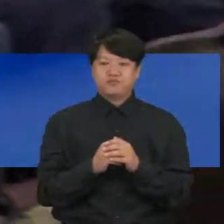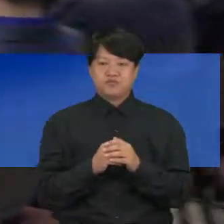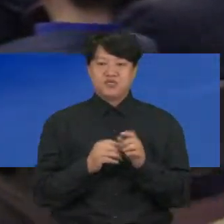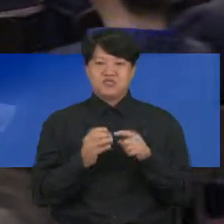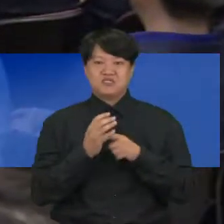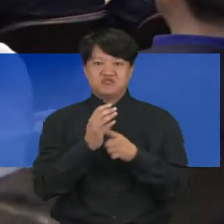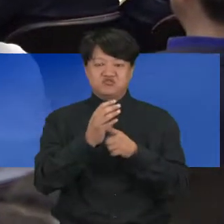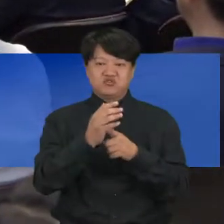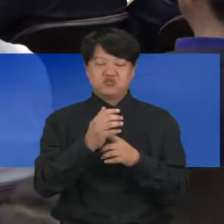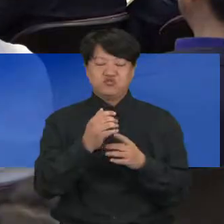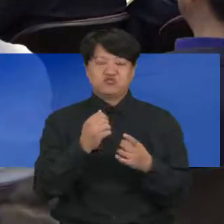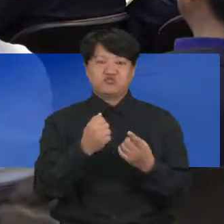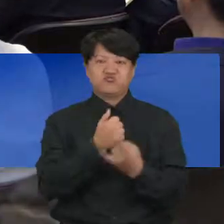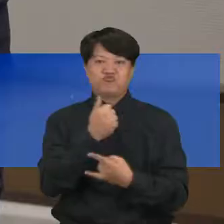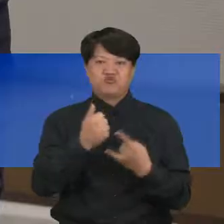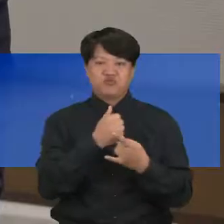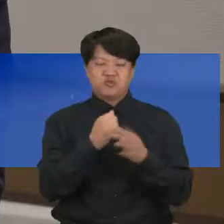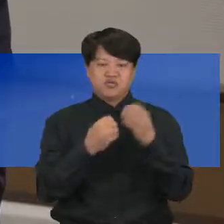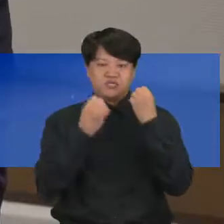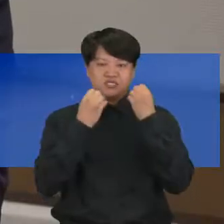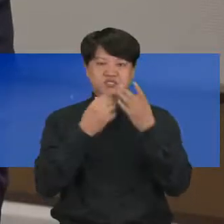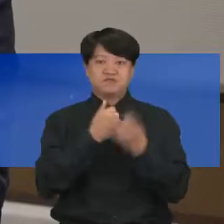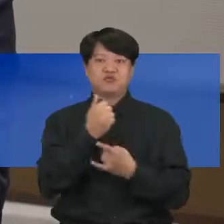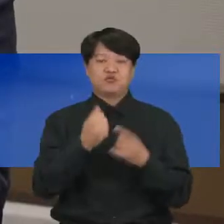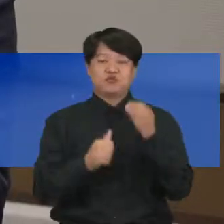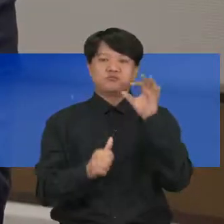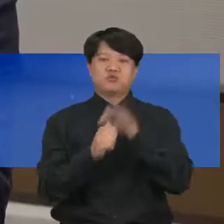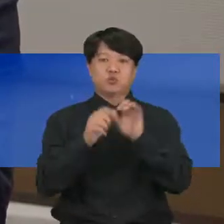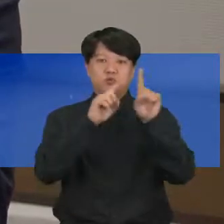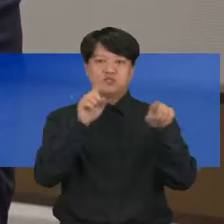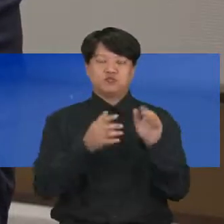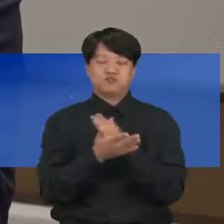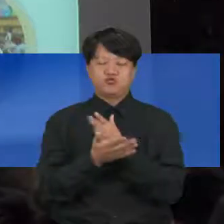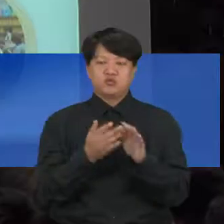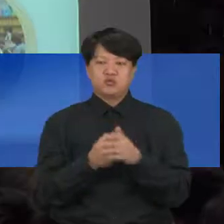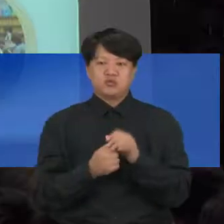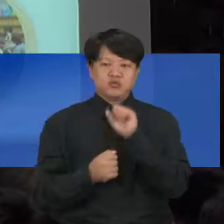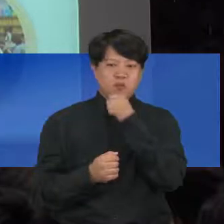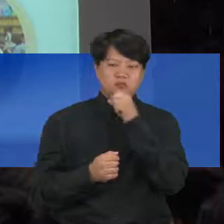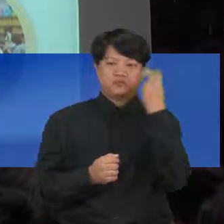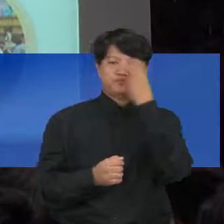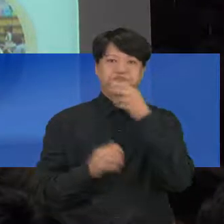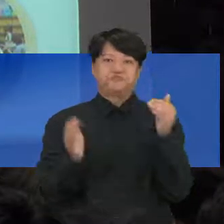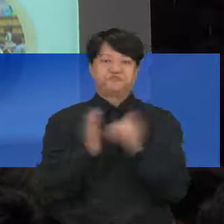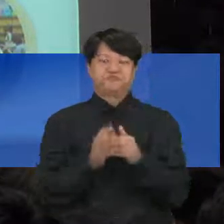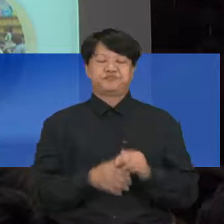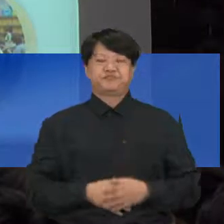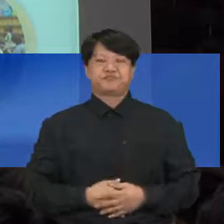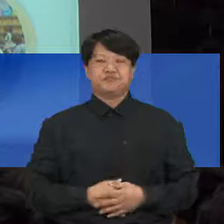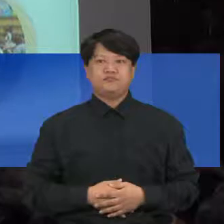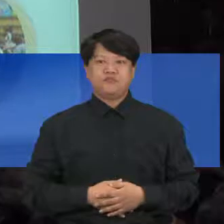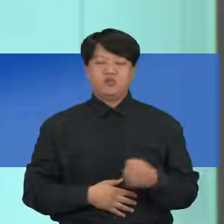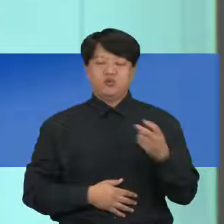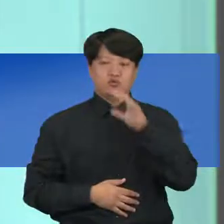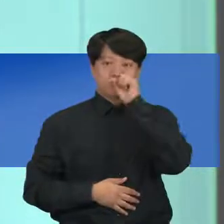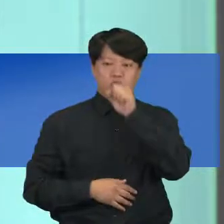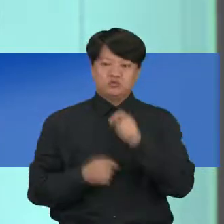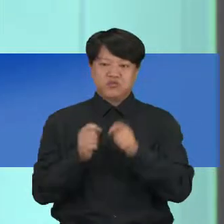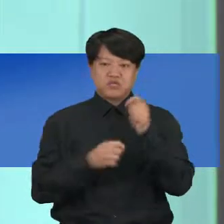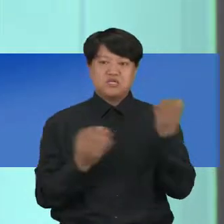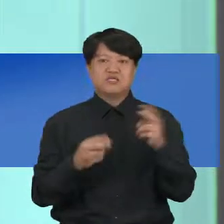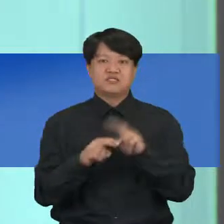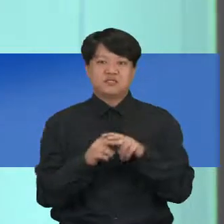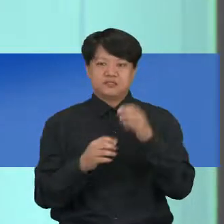위원회 신임 위원에 대한 위촉장을 수여하고 일자리사업 추진 성과를 점검했습니다 또 양질의 장기